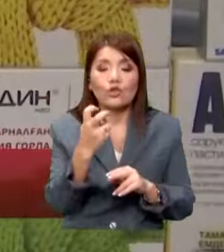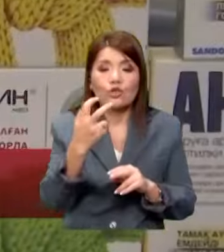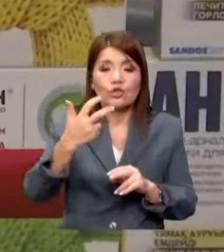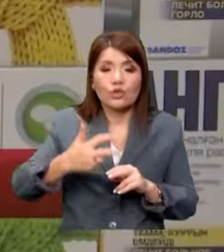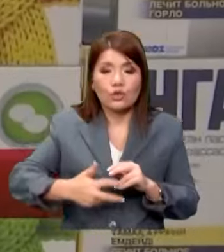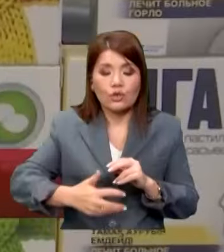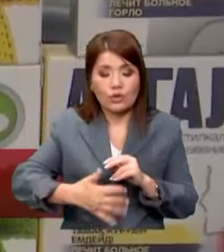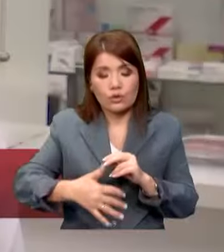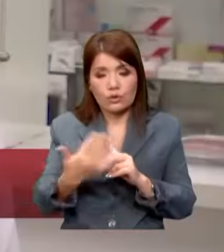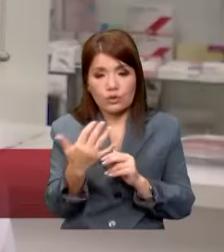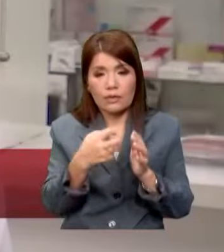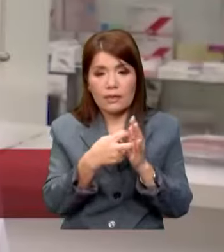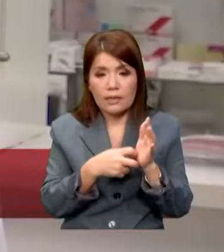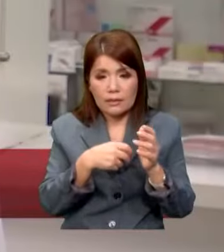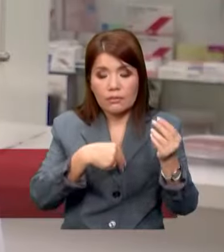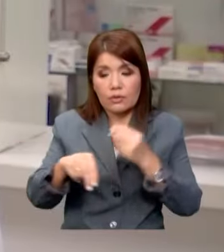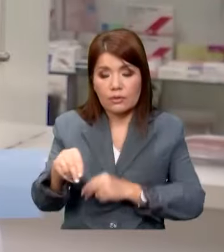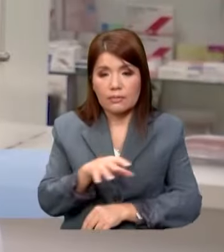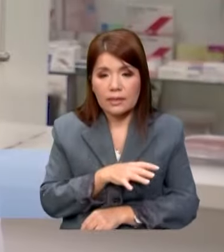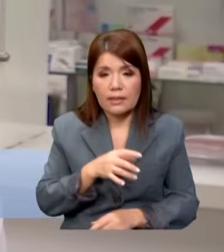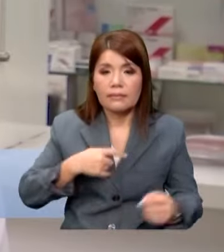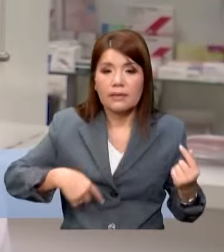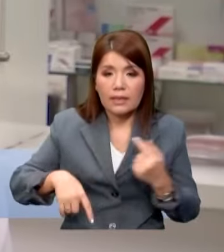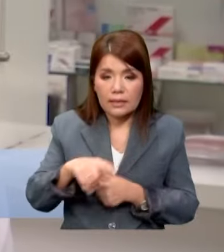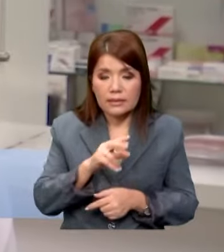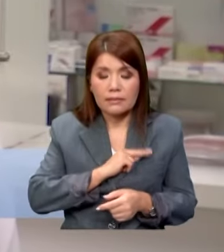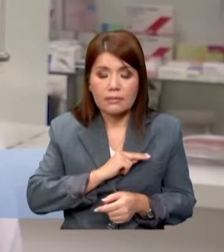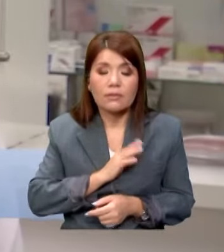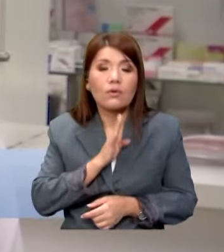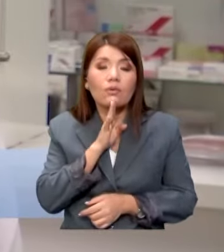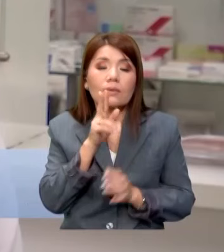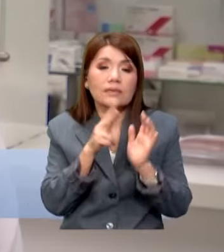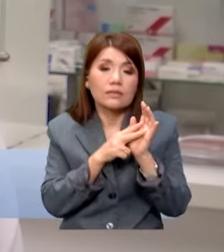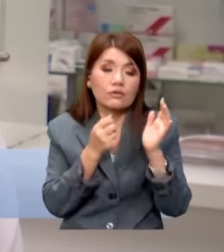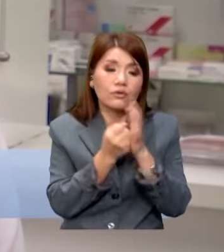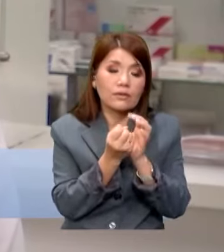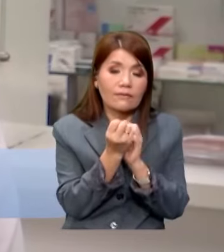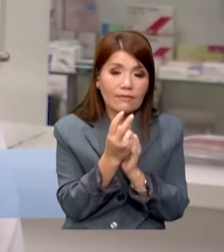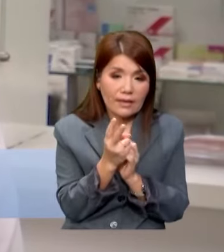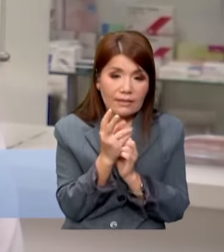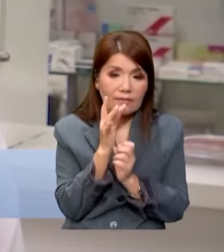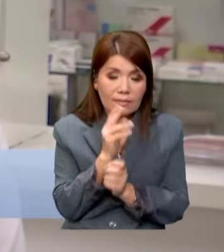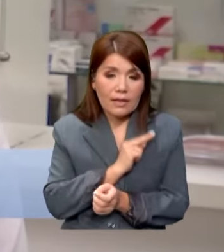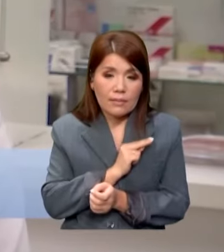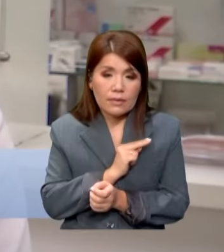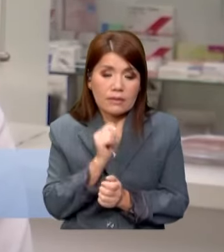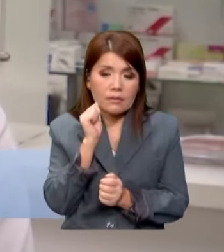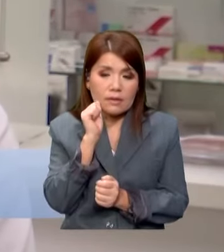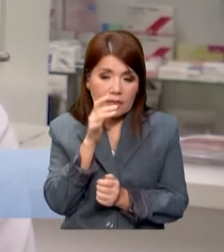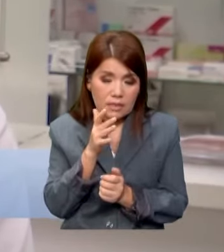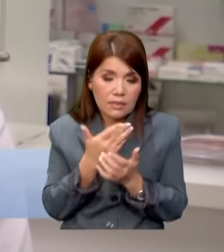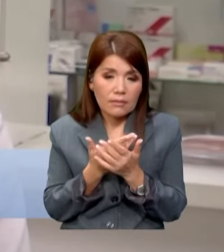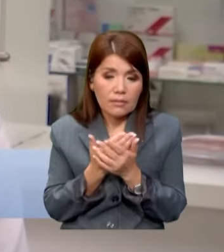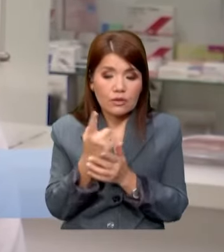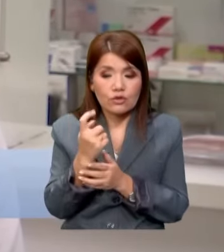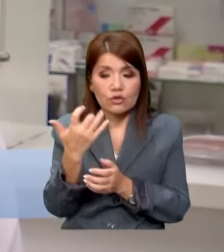қаптама препарат сатып алған. Енді біз жұмысым сағат 8-ден 12-ге дейін, сол аралықта күніне мысалға 150